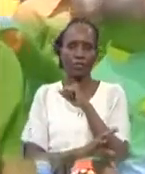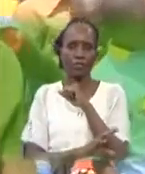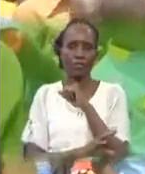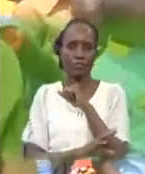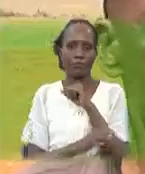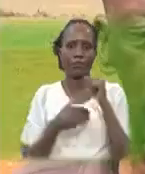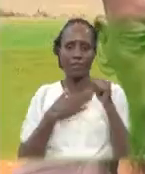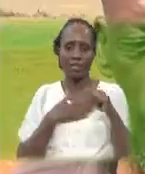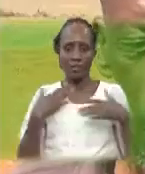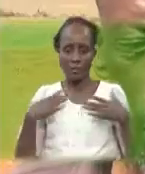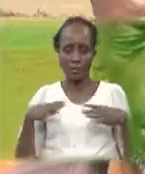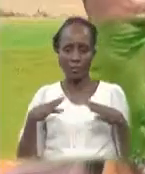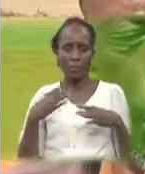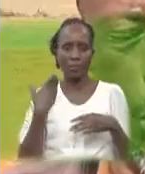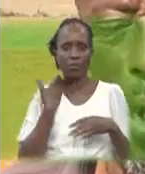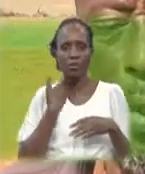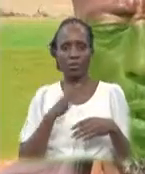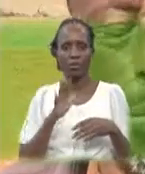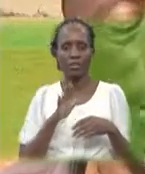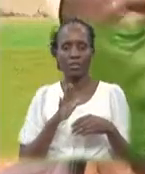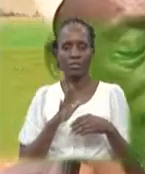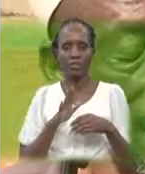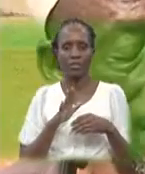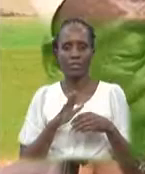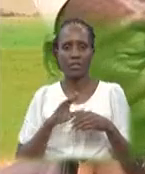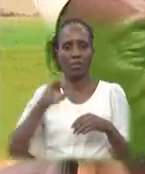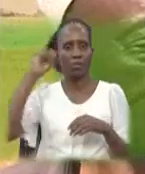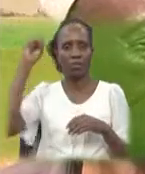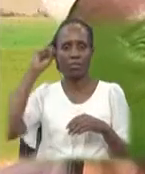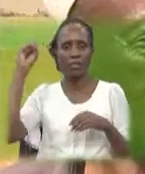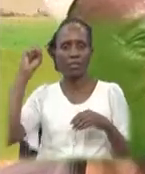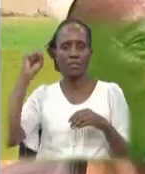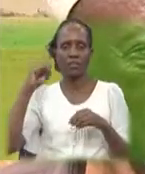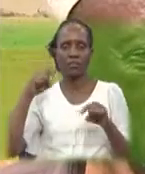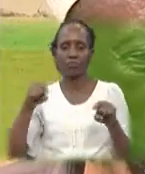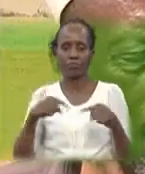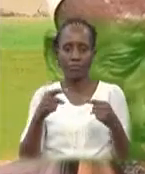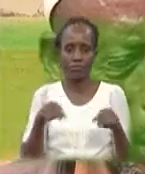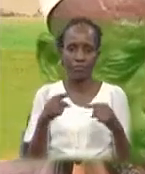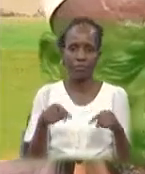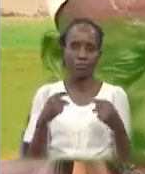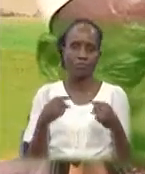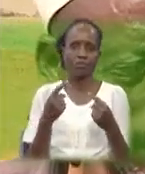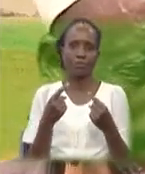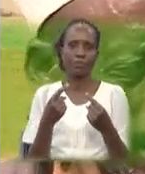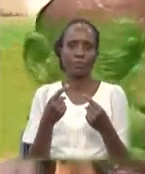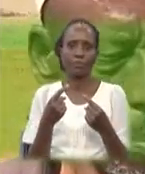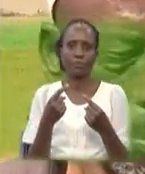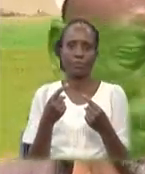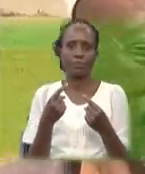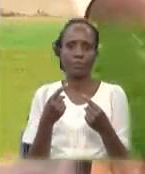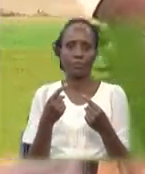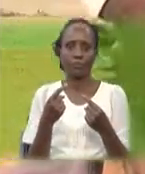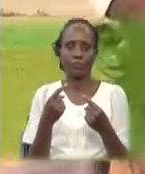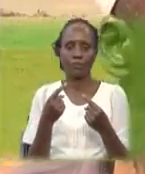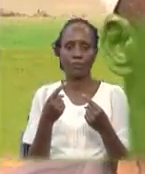kusema inajitegemea. Watu wetu sisi hatutaki kunyanyasa wale